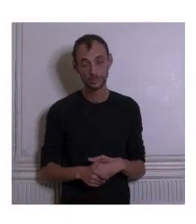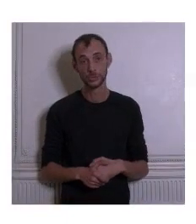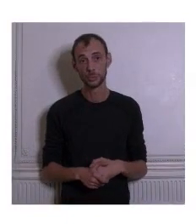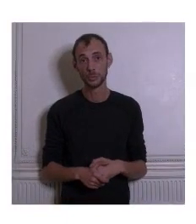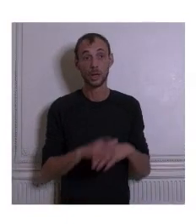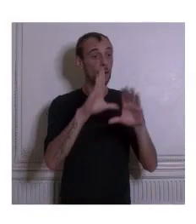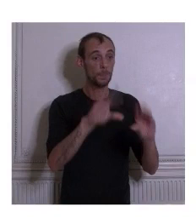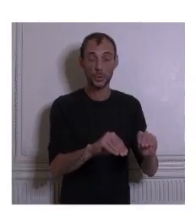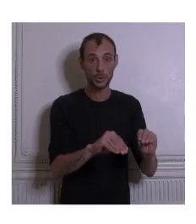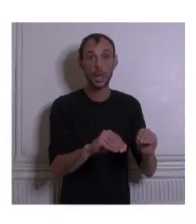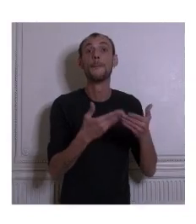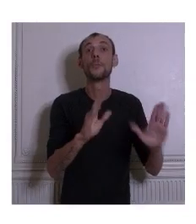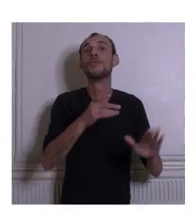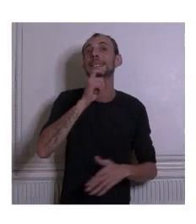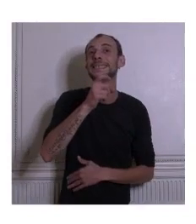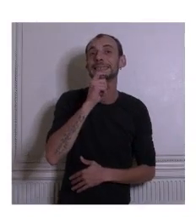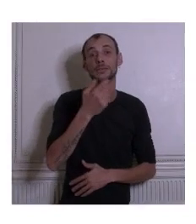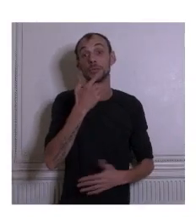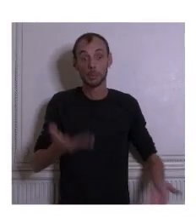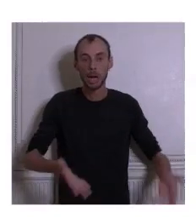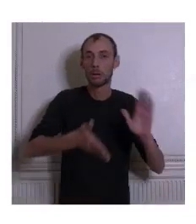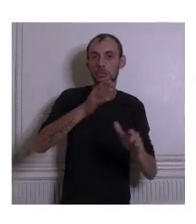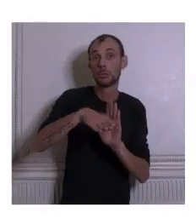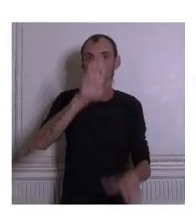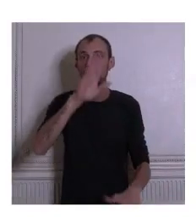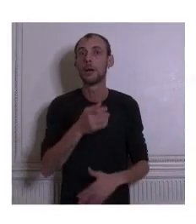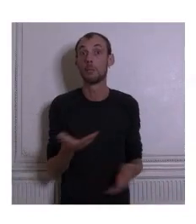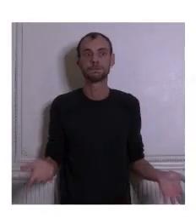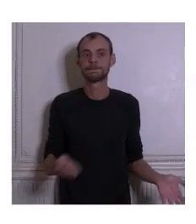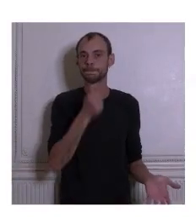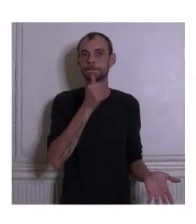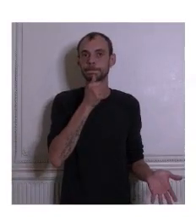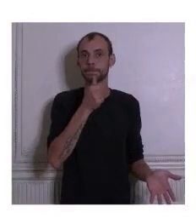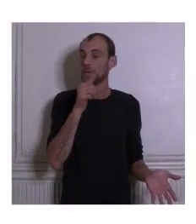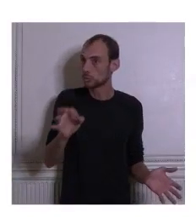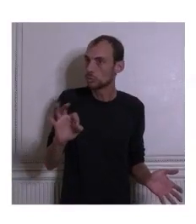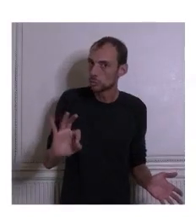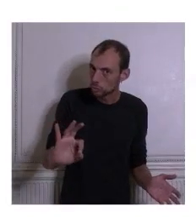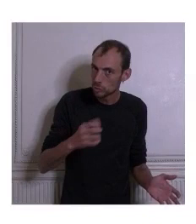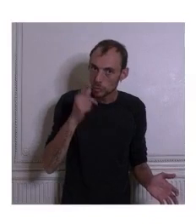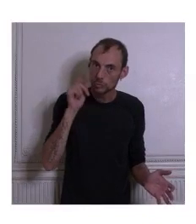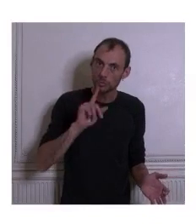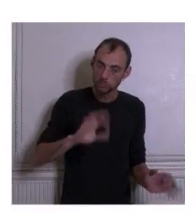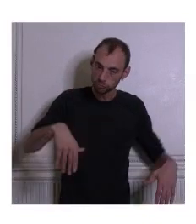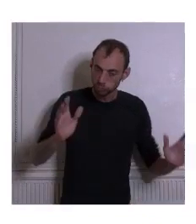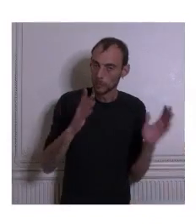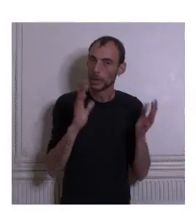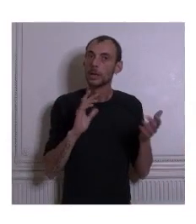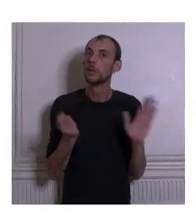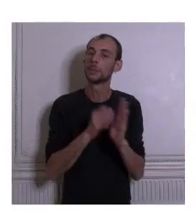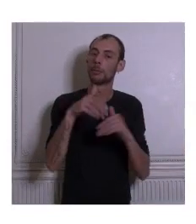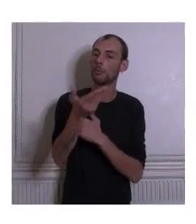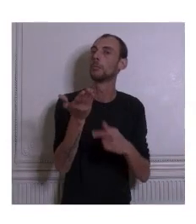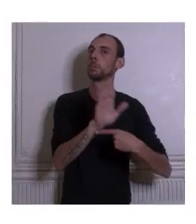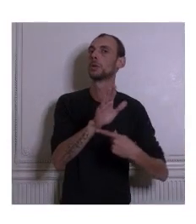la collectivité doit recruter un agent afin de permettre de poursuivre l'activité du service des ressources humaines et répondre aux besoins des